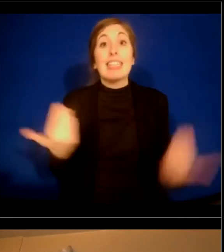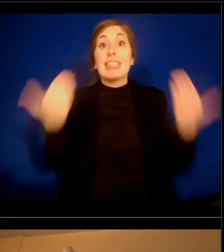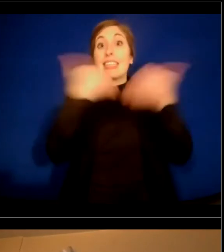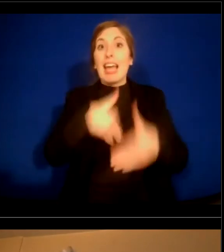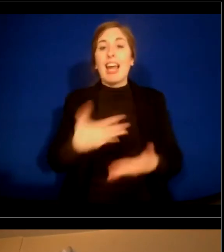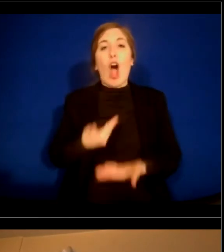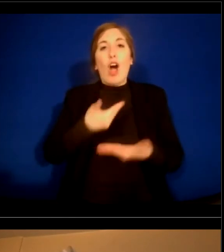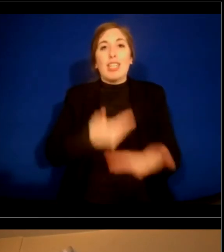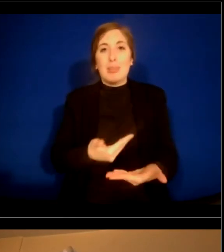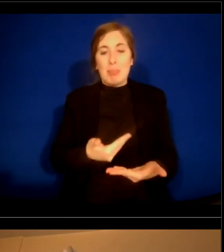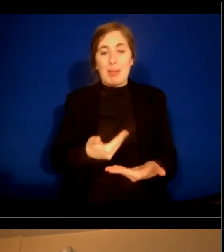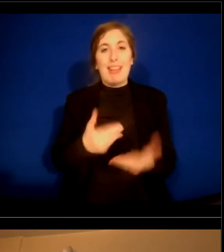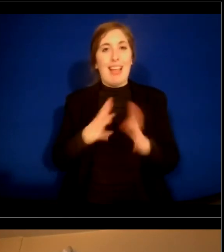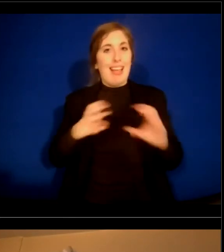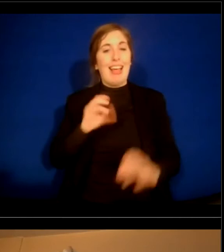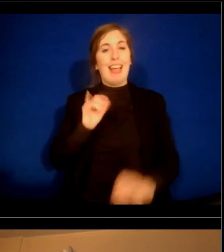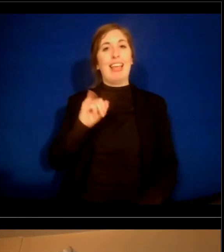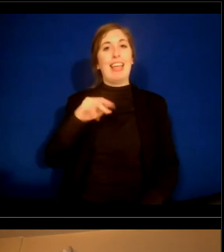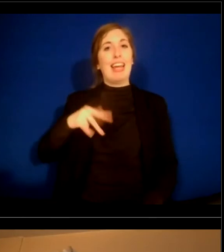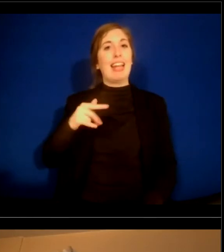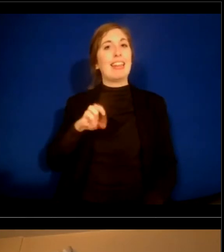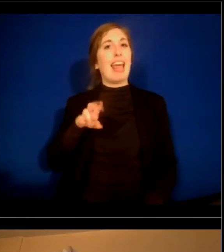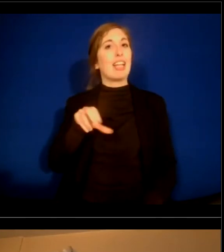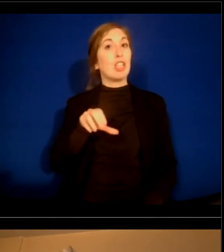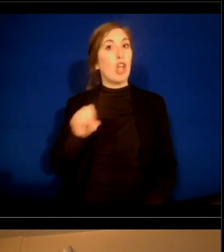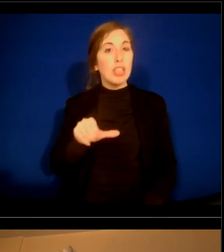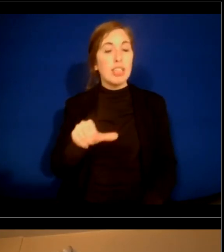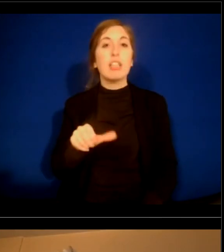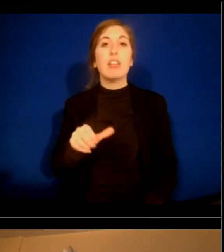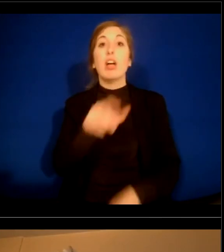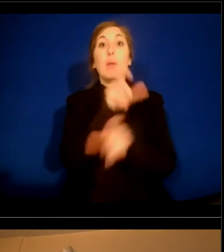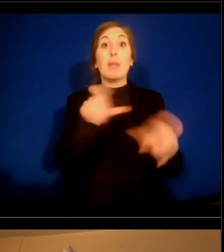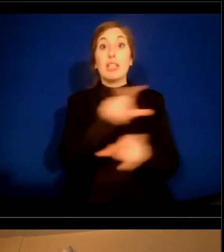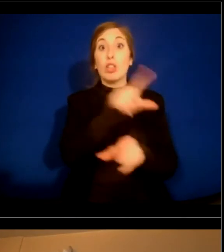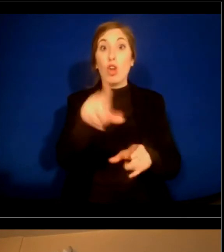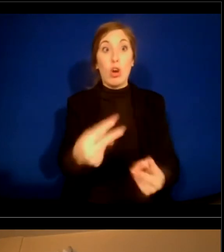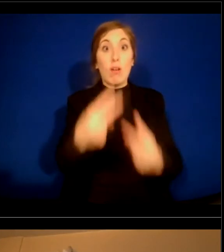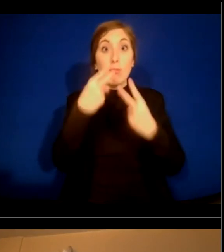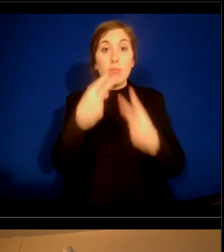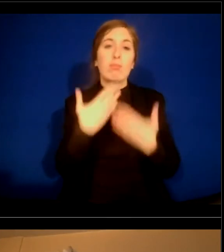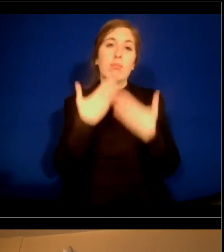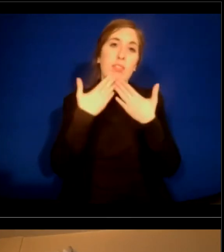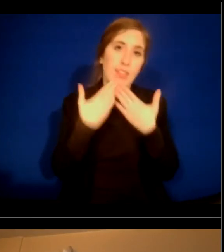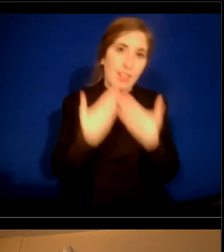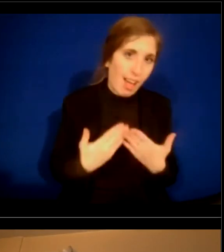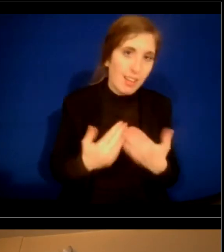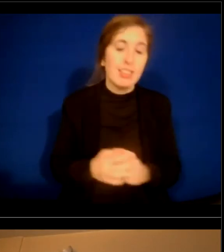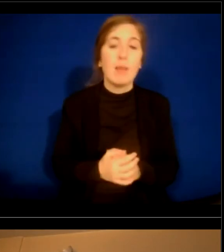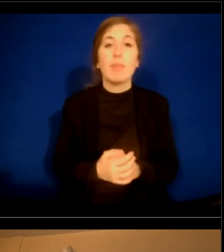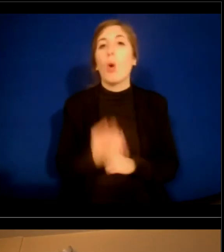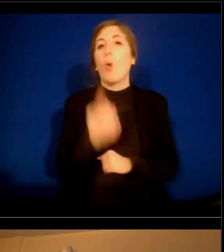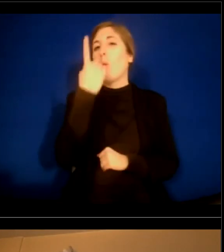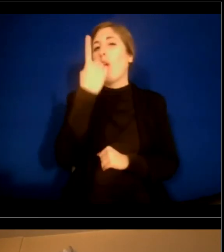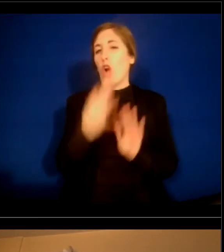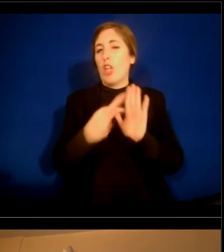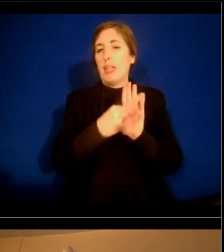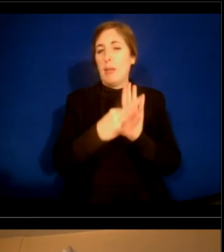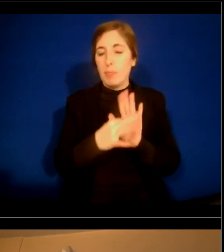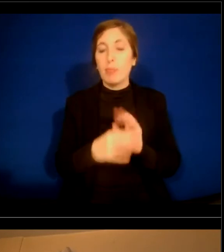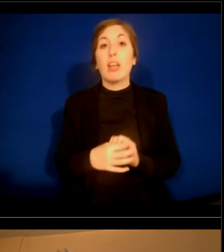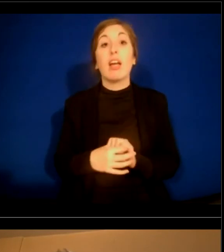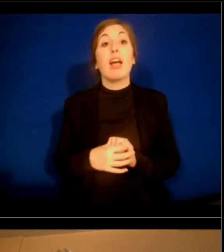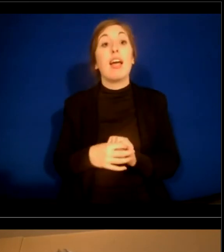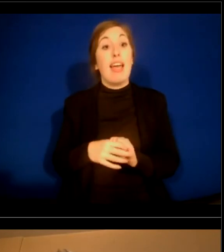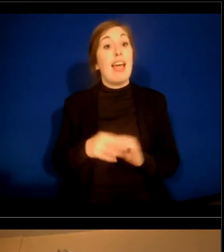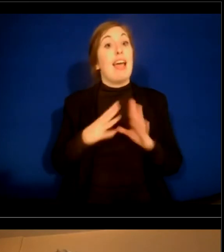appunto di comprendere se all'interno di questo tavolo di emergenza, questo comitato